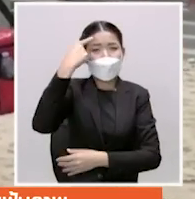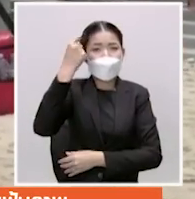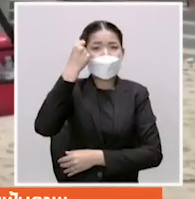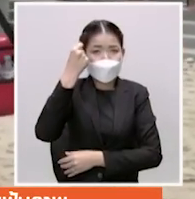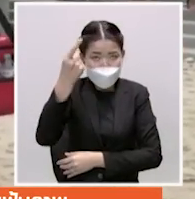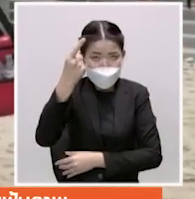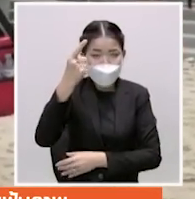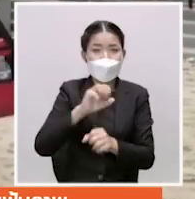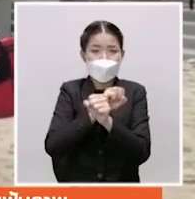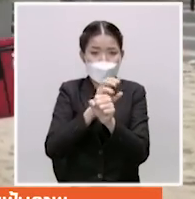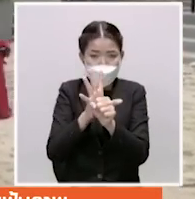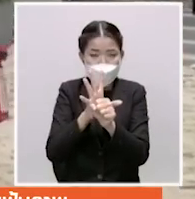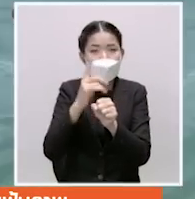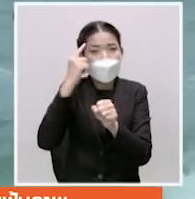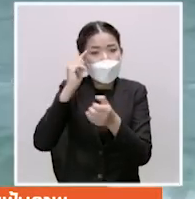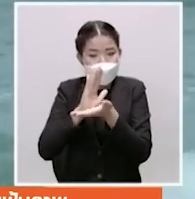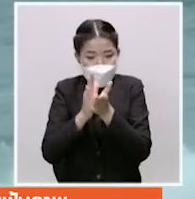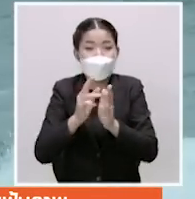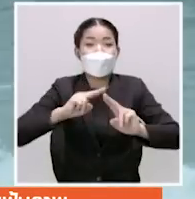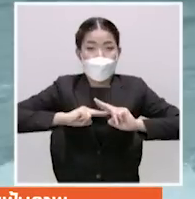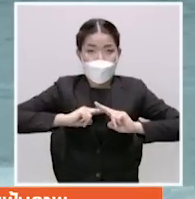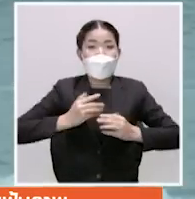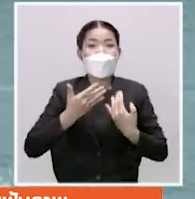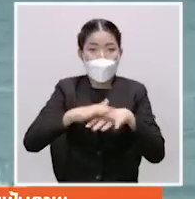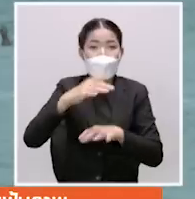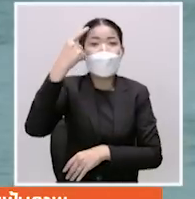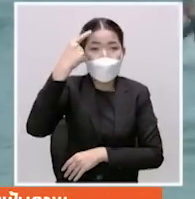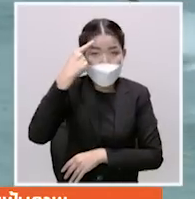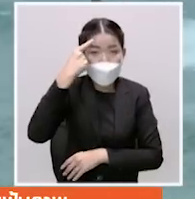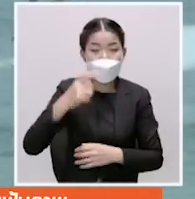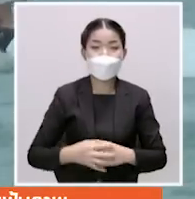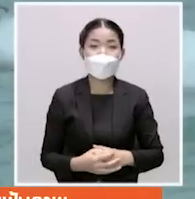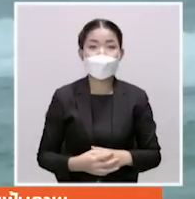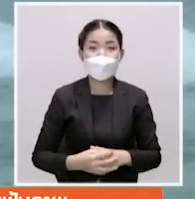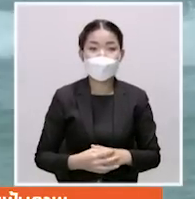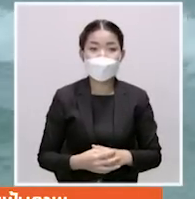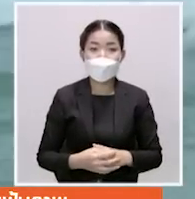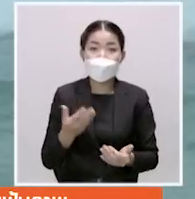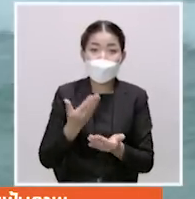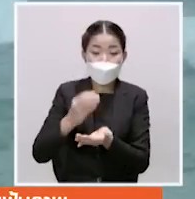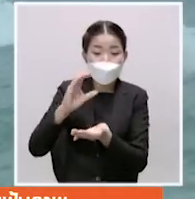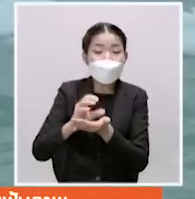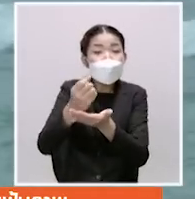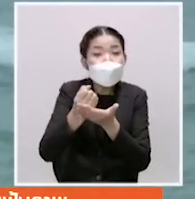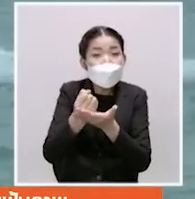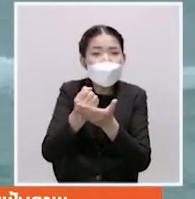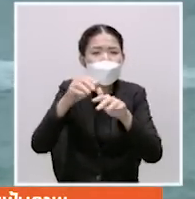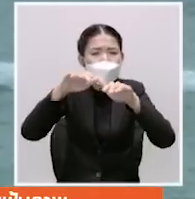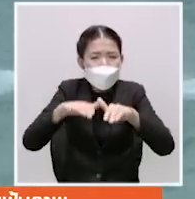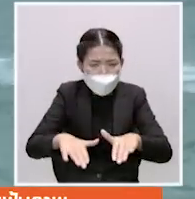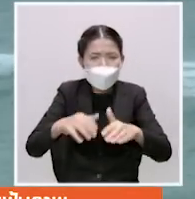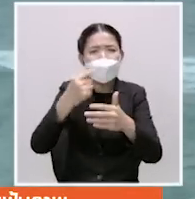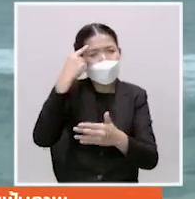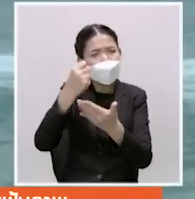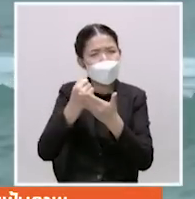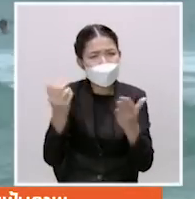จนะครับที่จะอยู่กับโควิดอยู่แล้วและเราเชื่อว่าโอมิครอนคือโรคประจำถิ่นอย่างแน่นอนแต่ทั้งนี้ทั้งนั้นการลดต้นทุนนั่นคือสิ่งที่ดีที่สุด